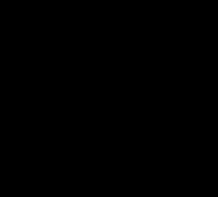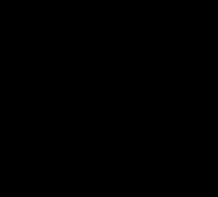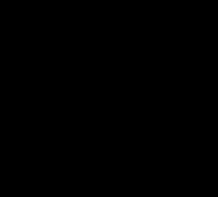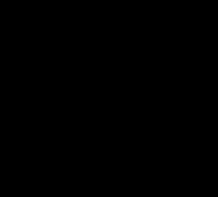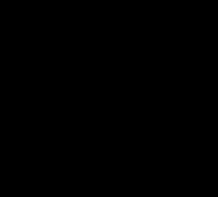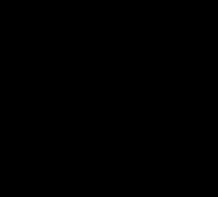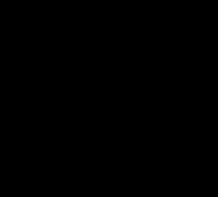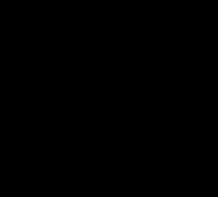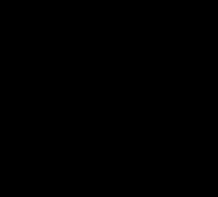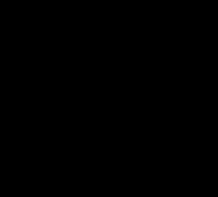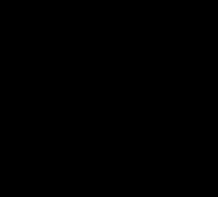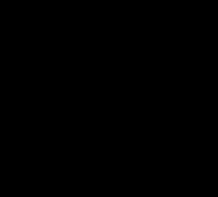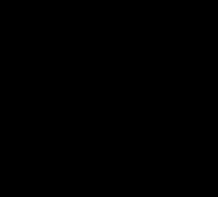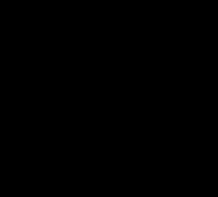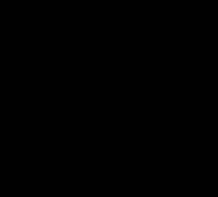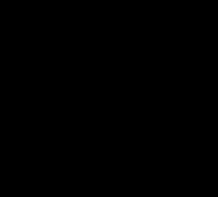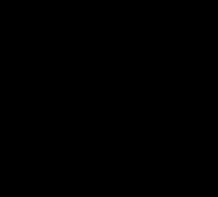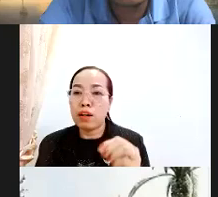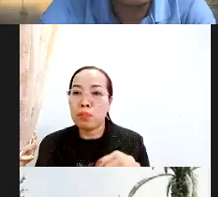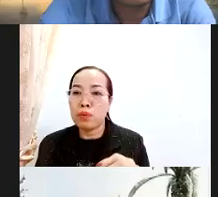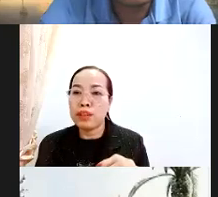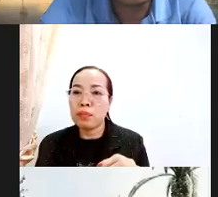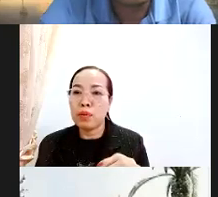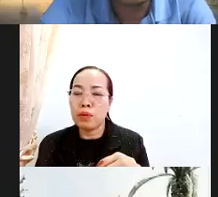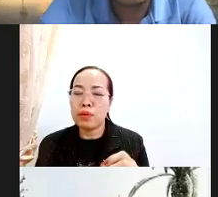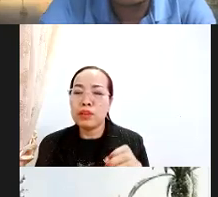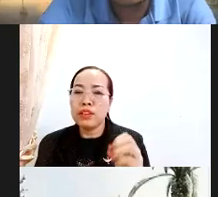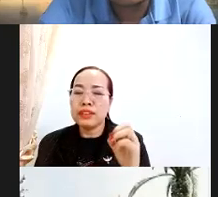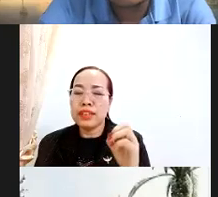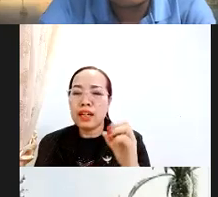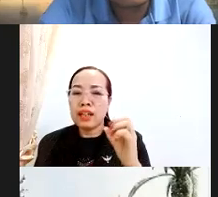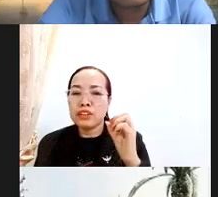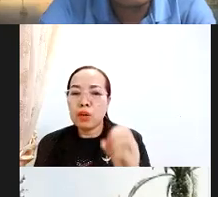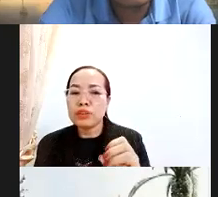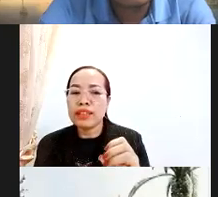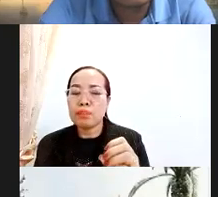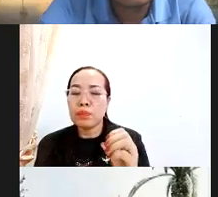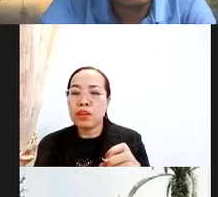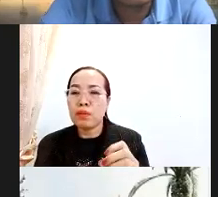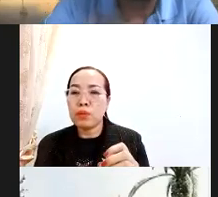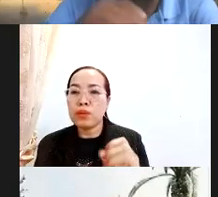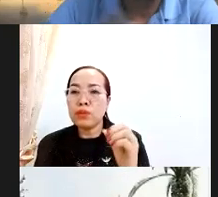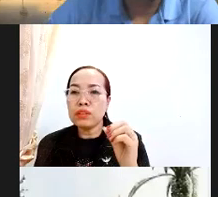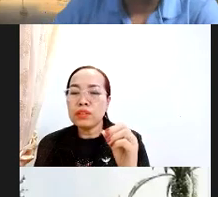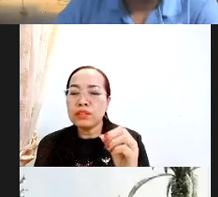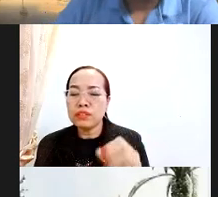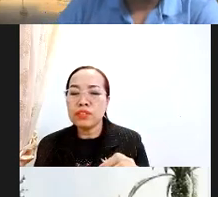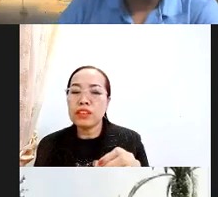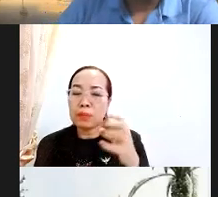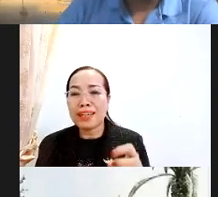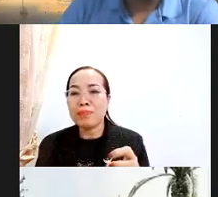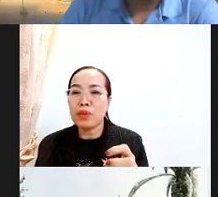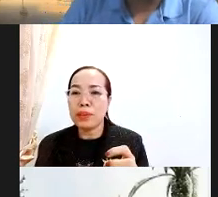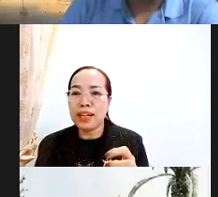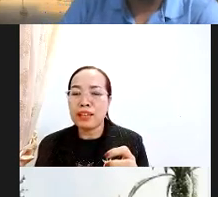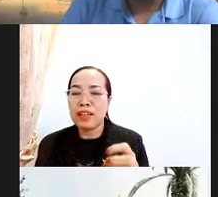rồi về rồi chắp bị pê sau mấy ca covid năm pi pon đầm buồn á bông ổn chả trong năm pi pon đầm buồn lúc cứ dương chắp